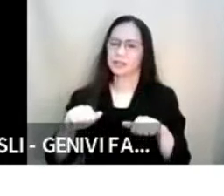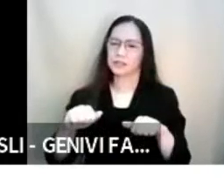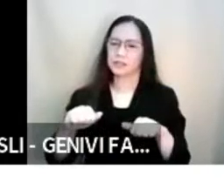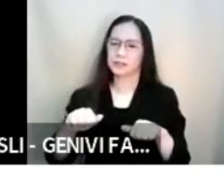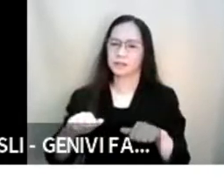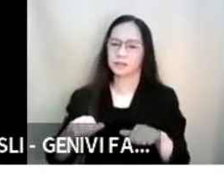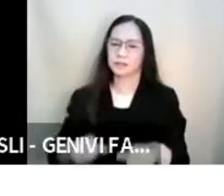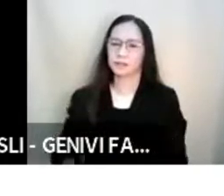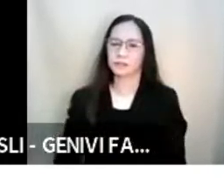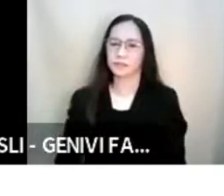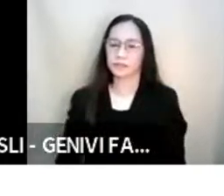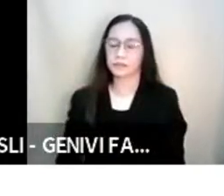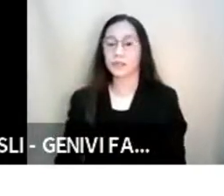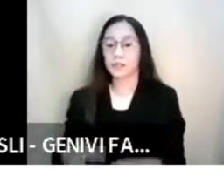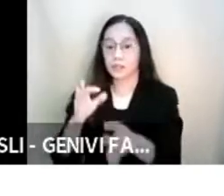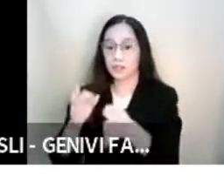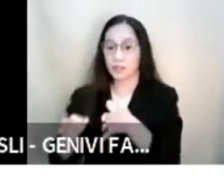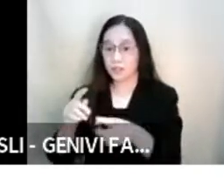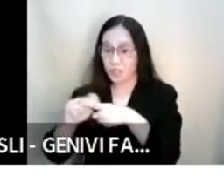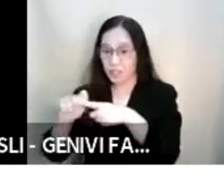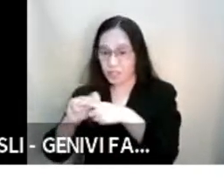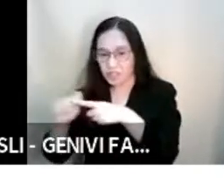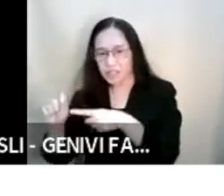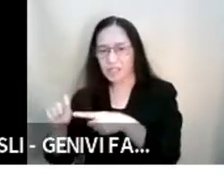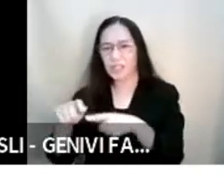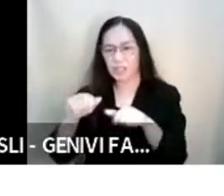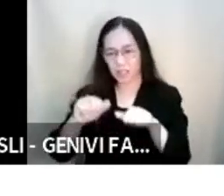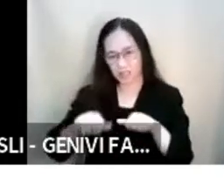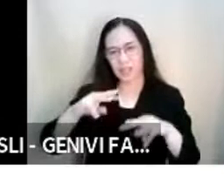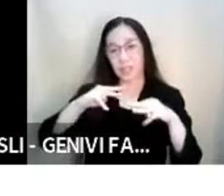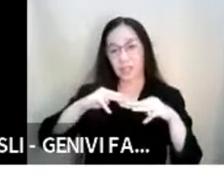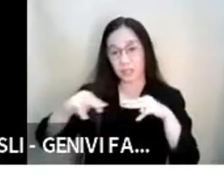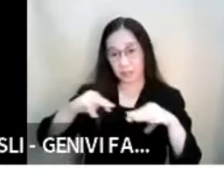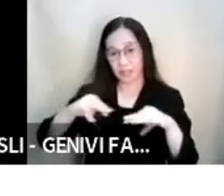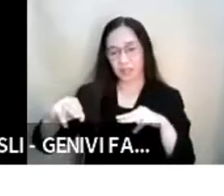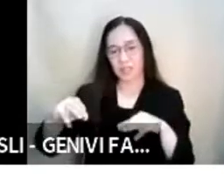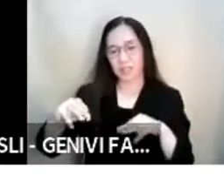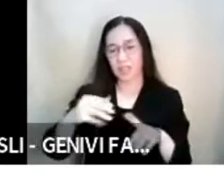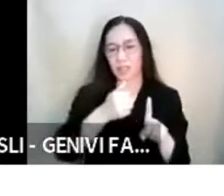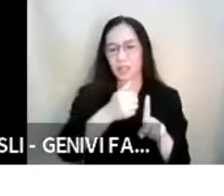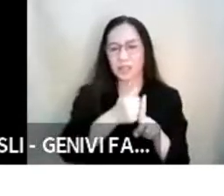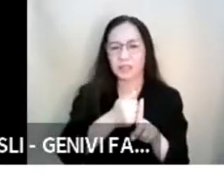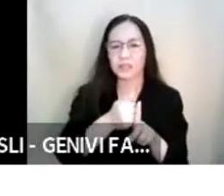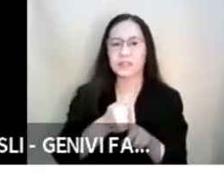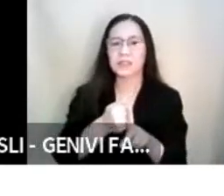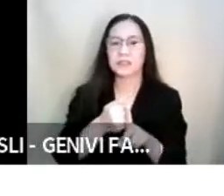Is he toilet trained enough? Can he manage himself when he is eating?